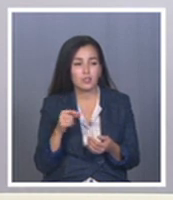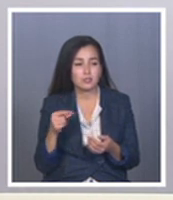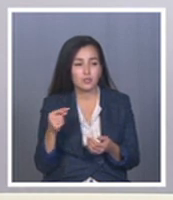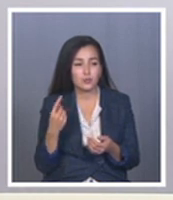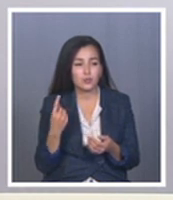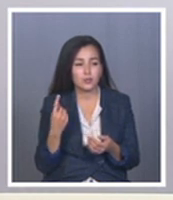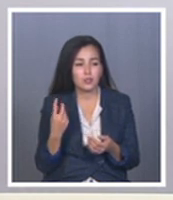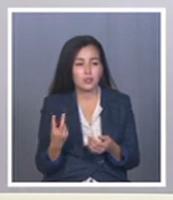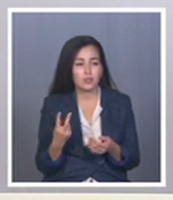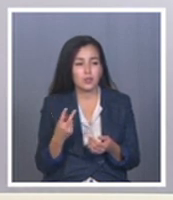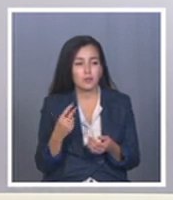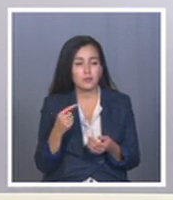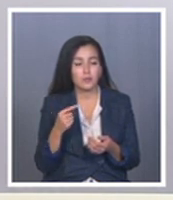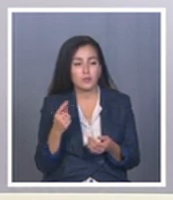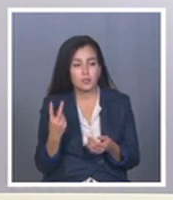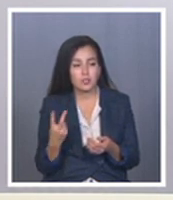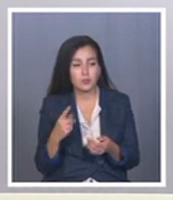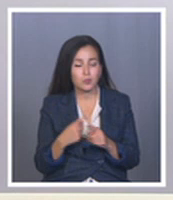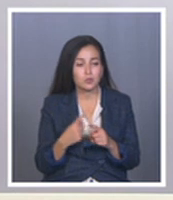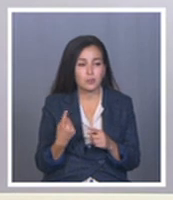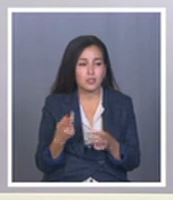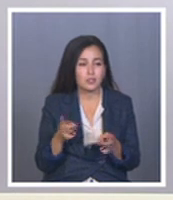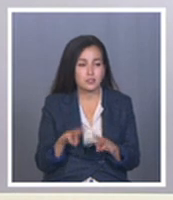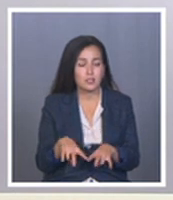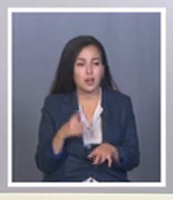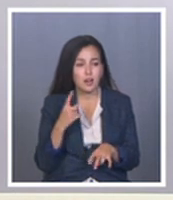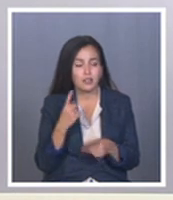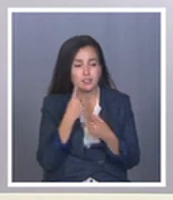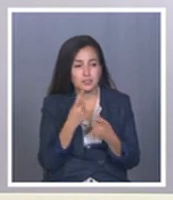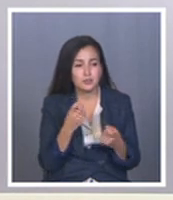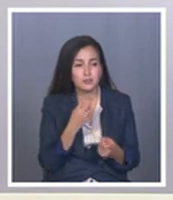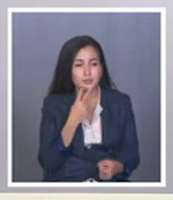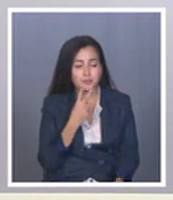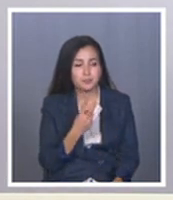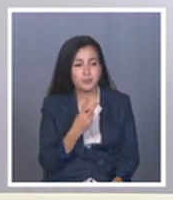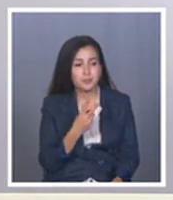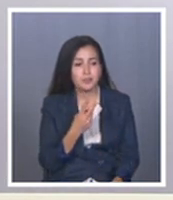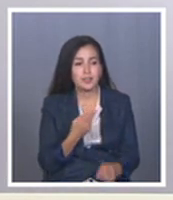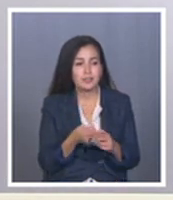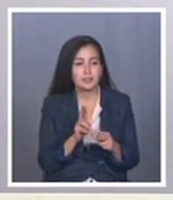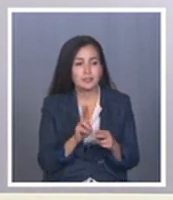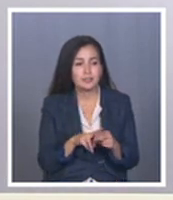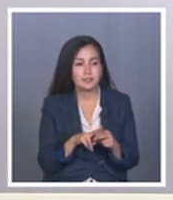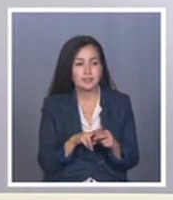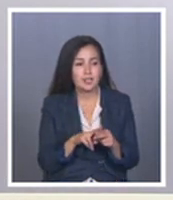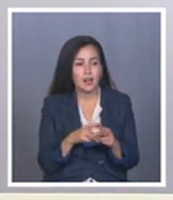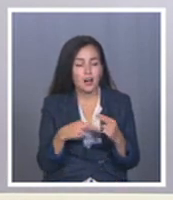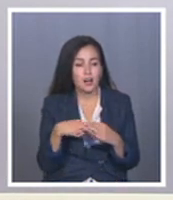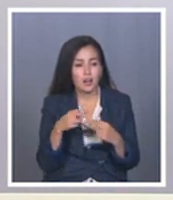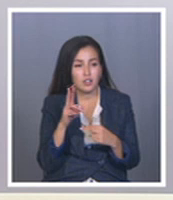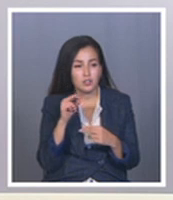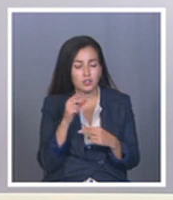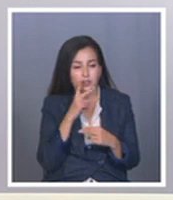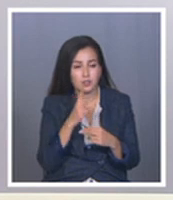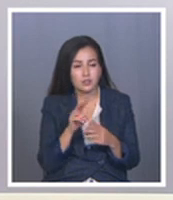Сыртындағы минус 2 мен плюс 1 сол күйінше тұра береді. Бір ескерту. Оқушылар мынандай бір бірдей өрнектерді көрген кезде